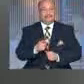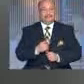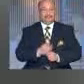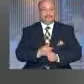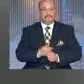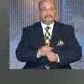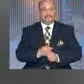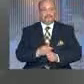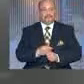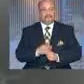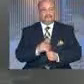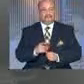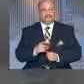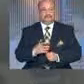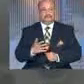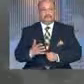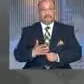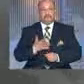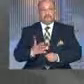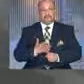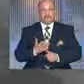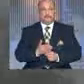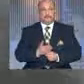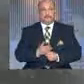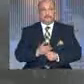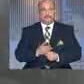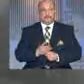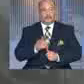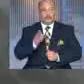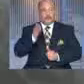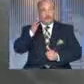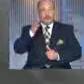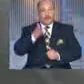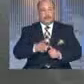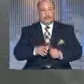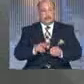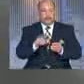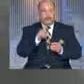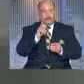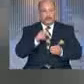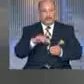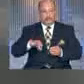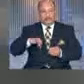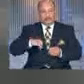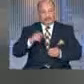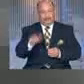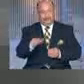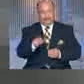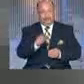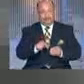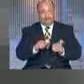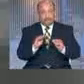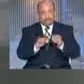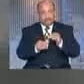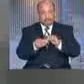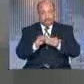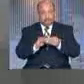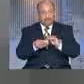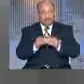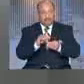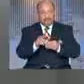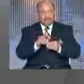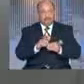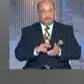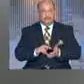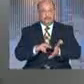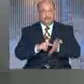العلم والخيال لتتنوع ابتكاراتهم من آلة لرسكلة المياه المستعملة إلى كأس ذكية.